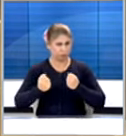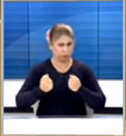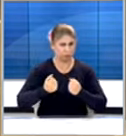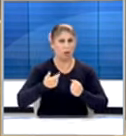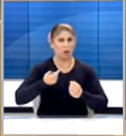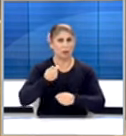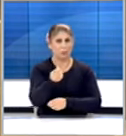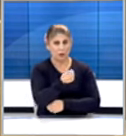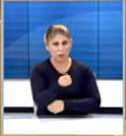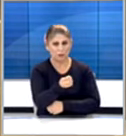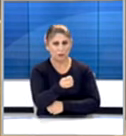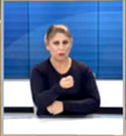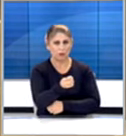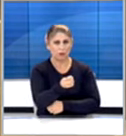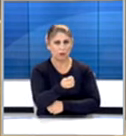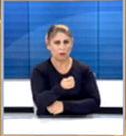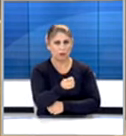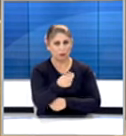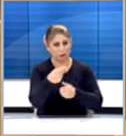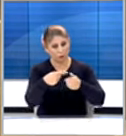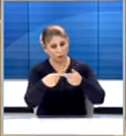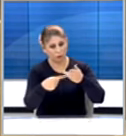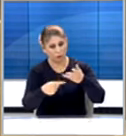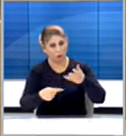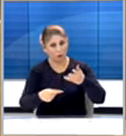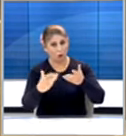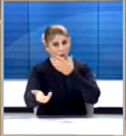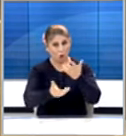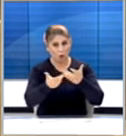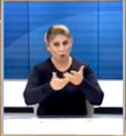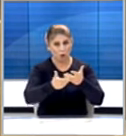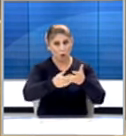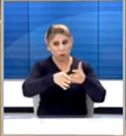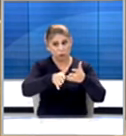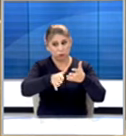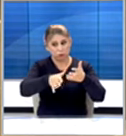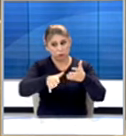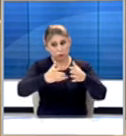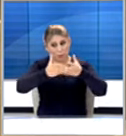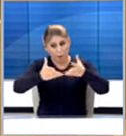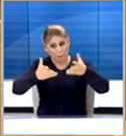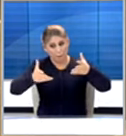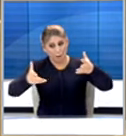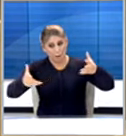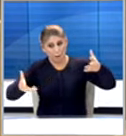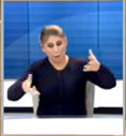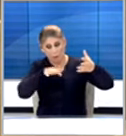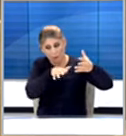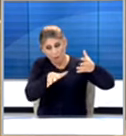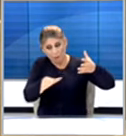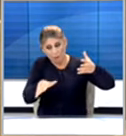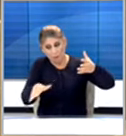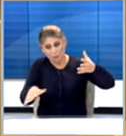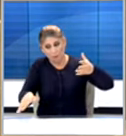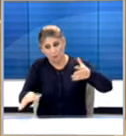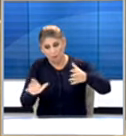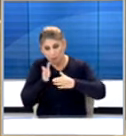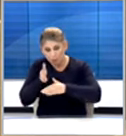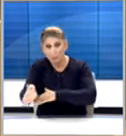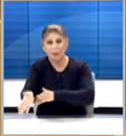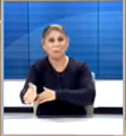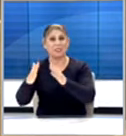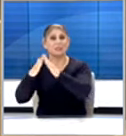παρόλα αυτά ξέφυγε από κάθε έλεγχο, εισέβαλε στον αστικό ιστό, απειλώντας περιοχές